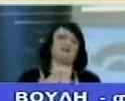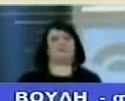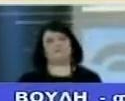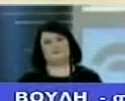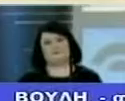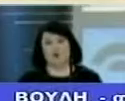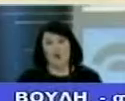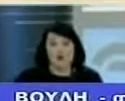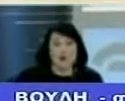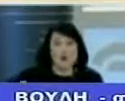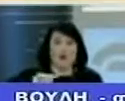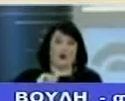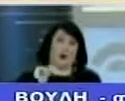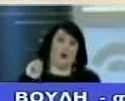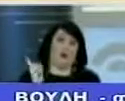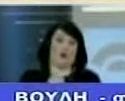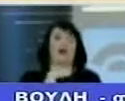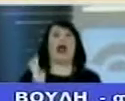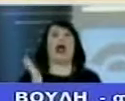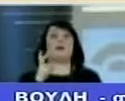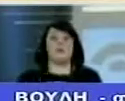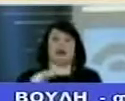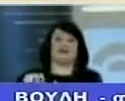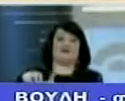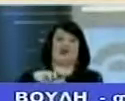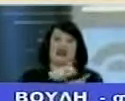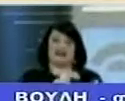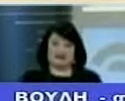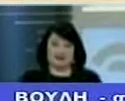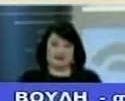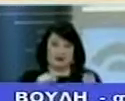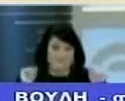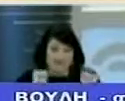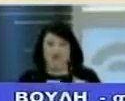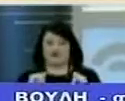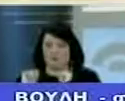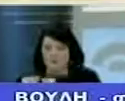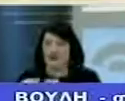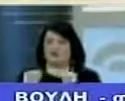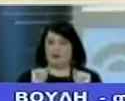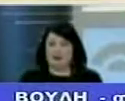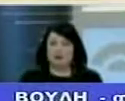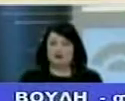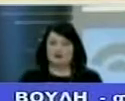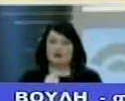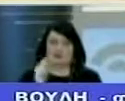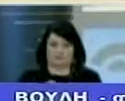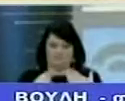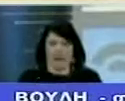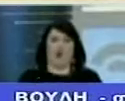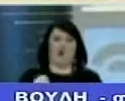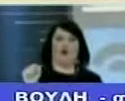όλοι πιέζουν, αν λοιπόν όλες οι πρεσβείες πιέζουν, όσοι ψήφισαν όχι το